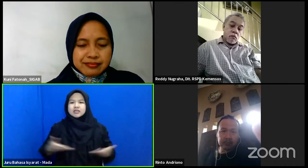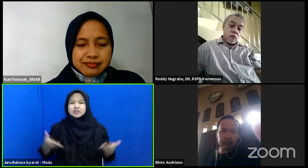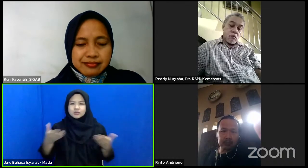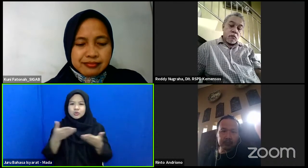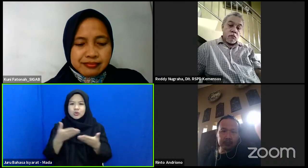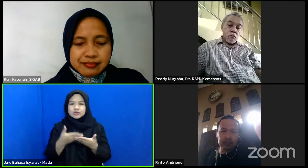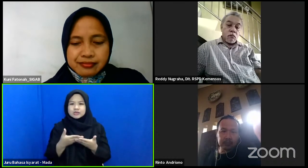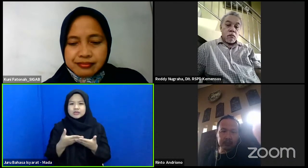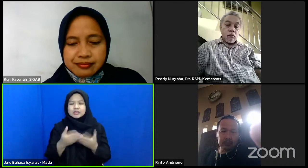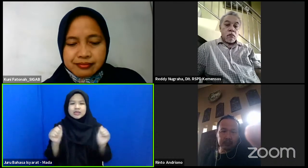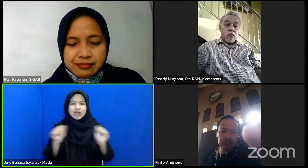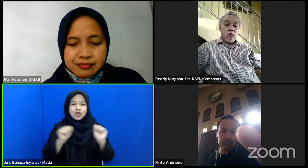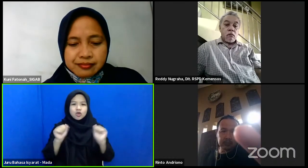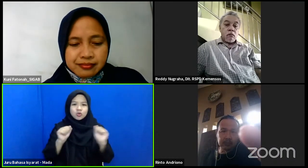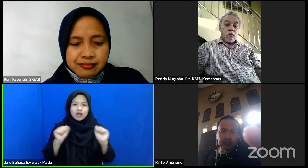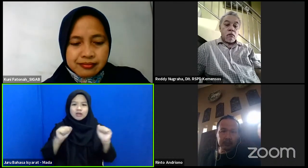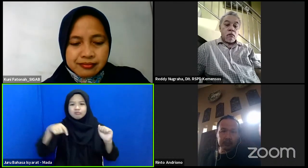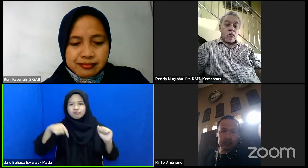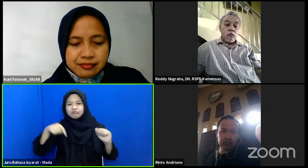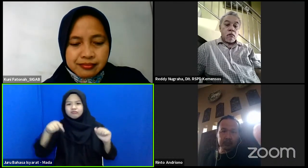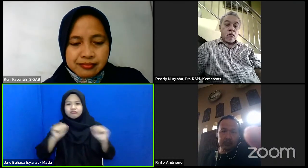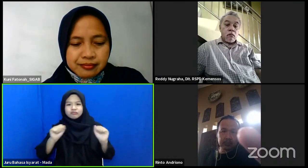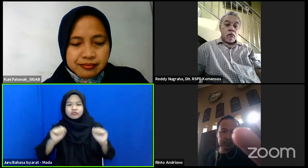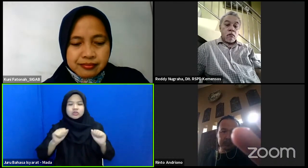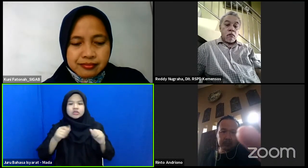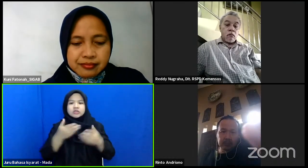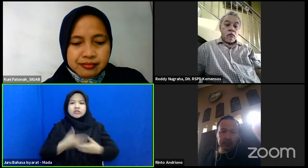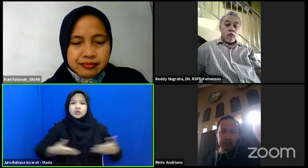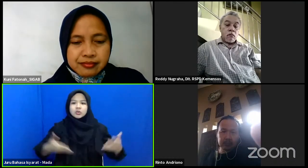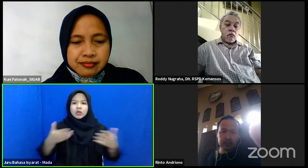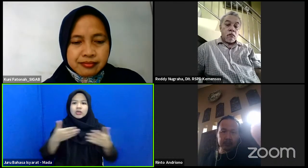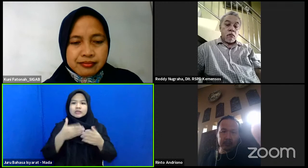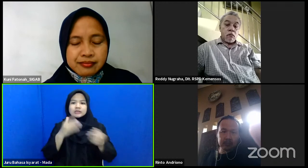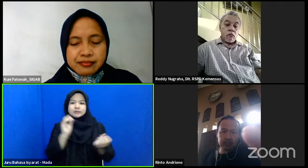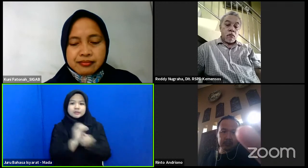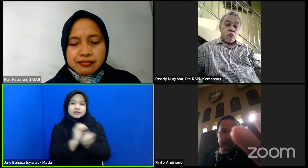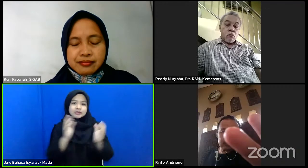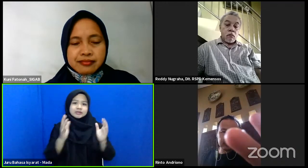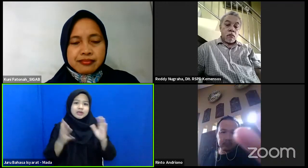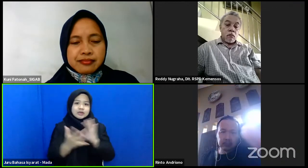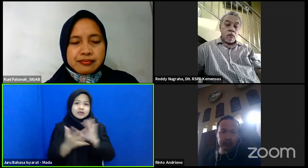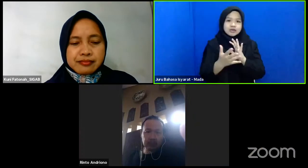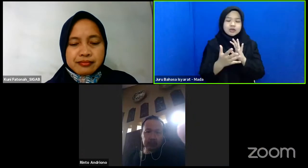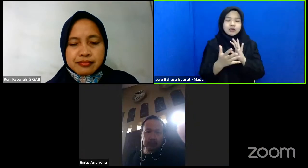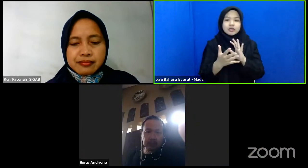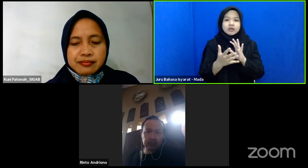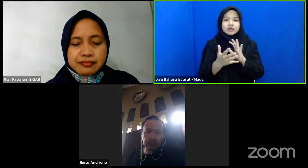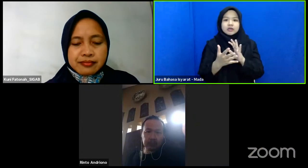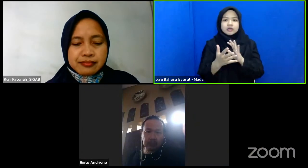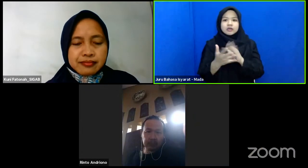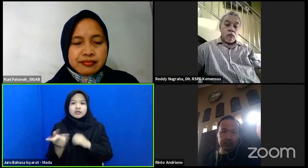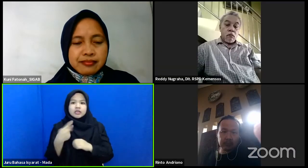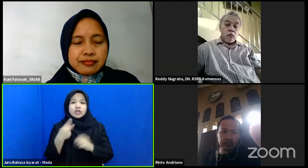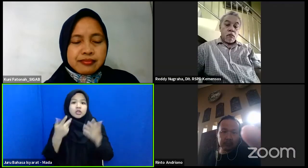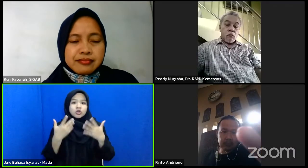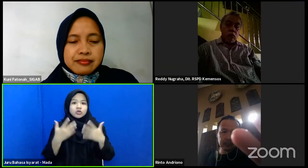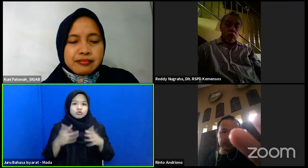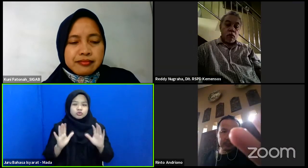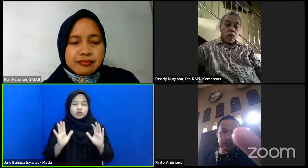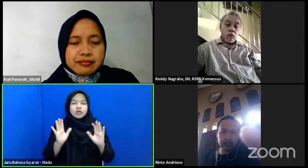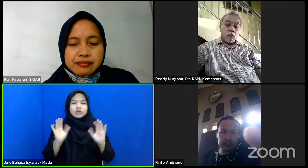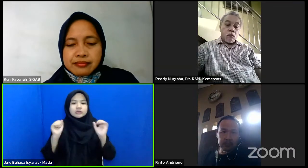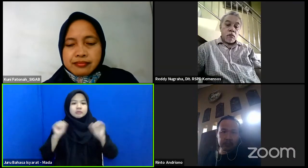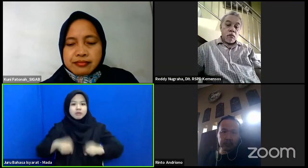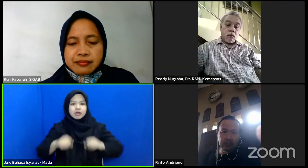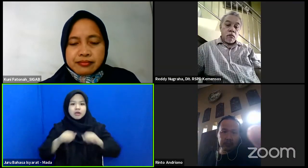kedaruratan dalam situasi bencana tentunya kita sudah sepakat untuk semua